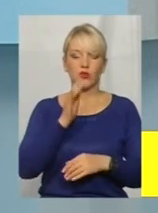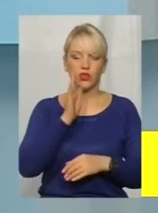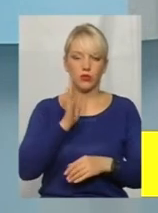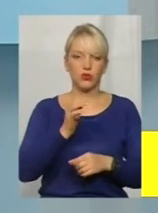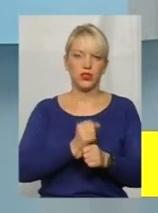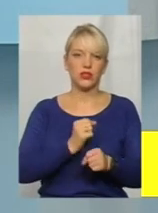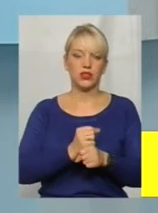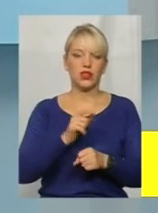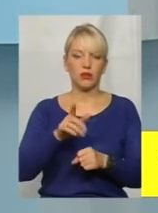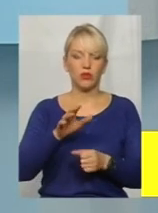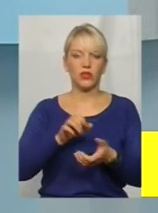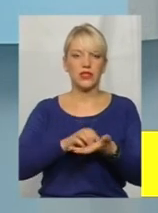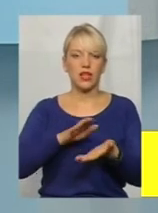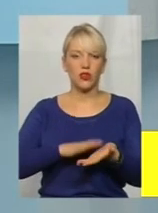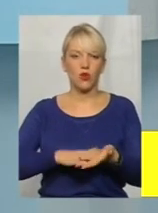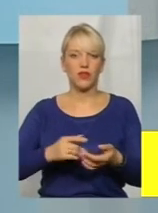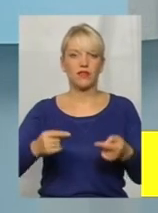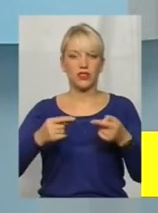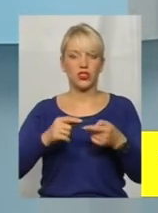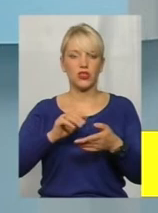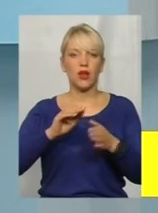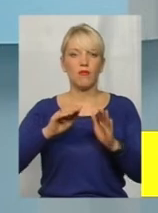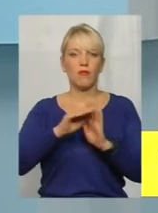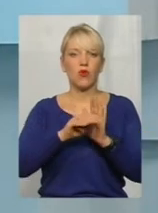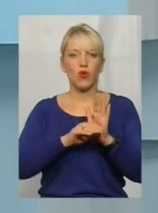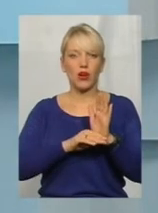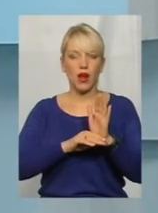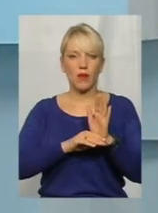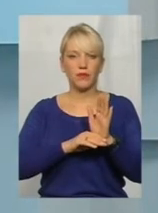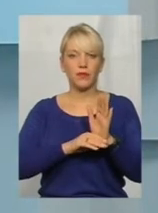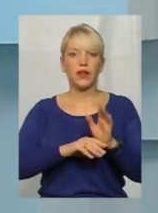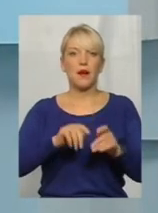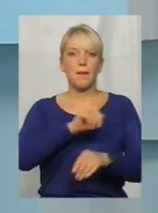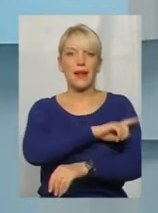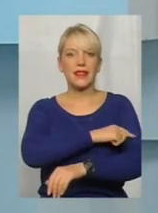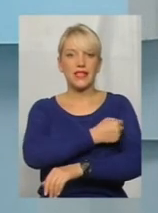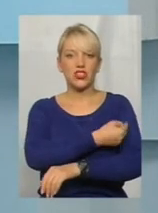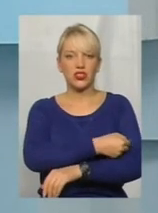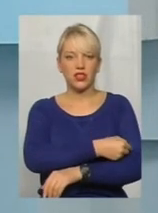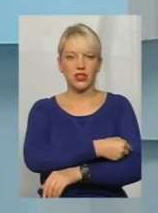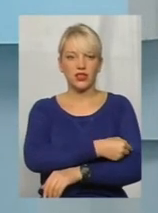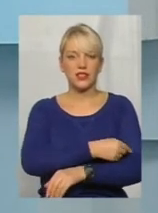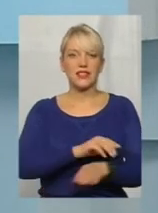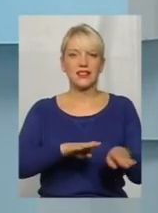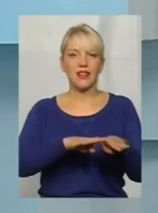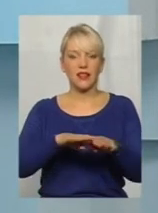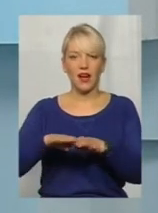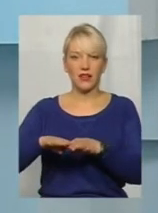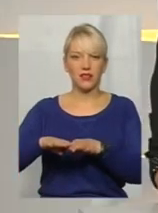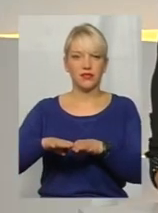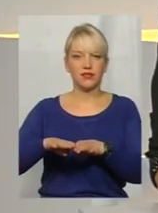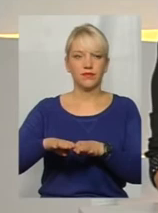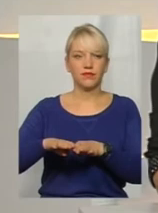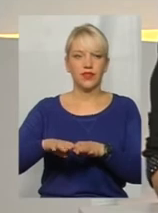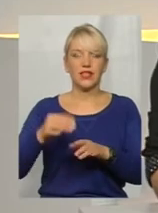діяти, буде встановлена визначена програма медичних стандартів. Тобто зараз,